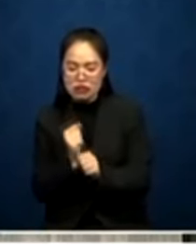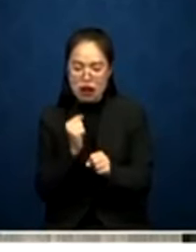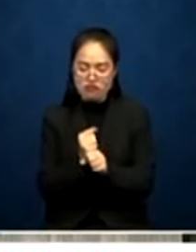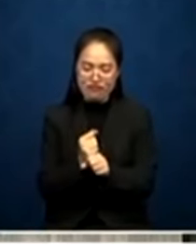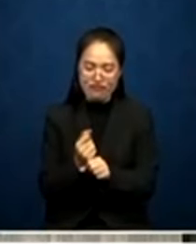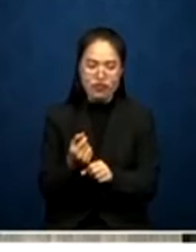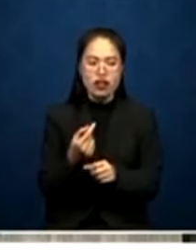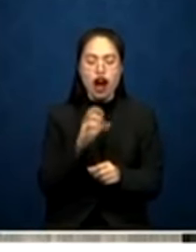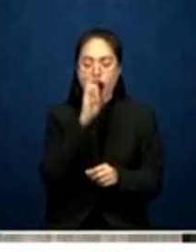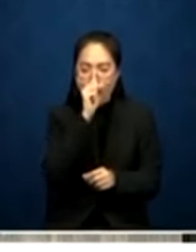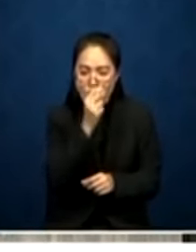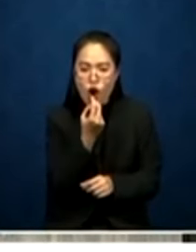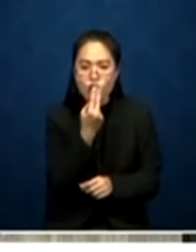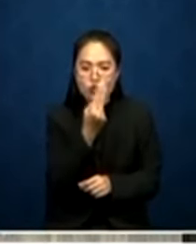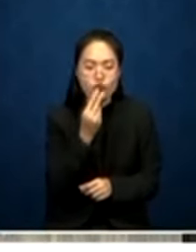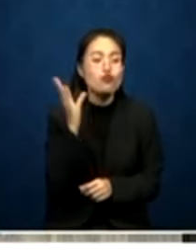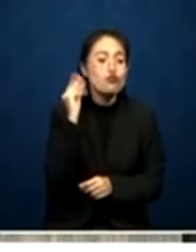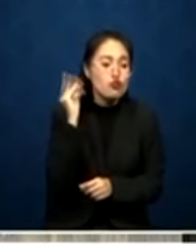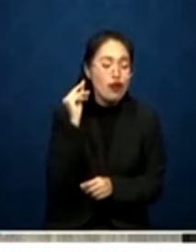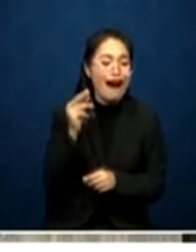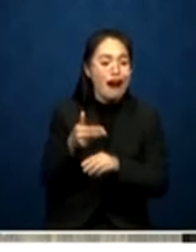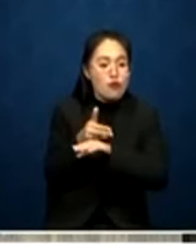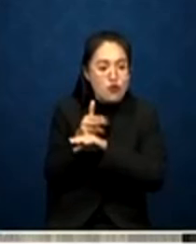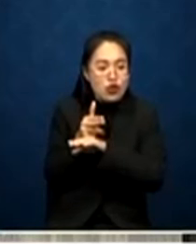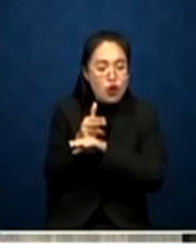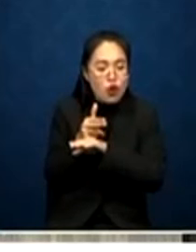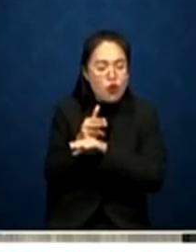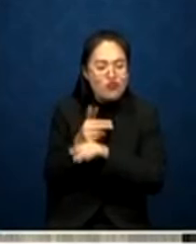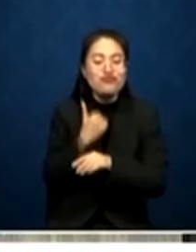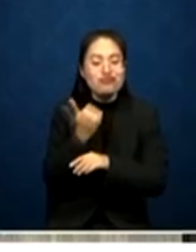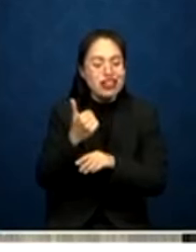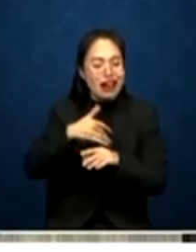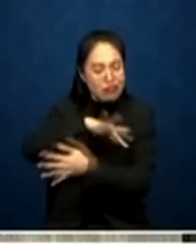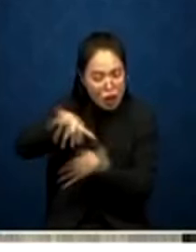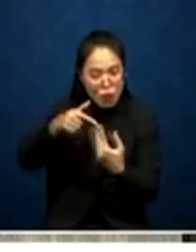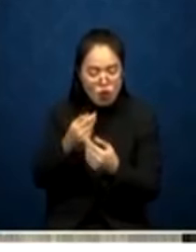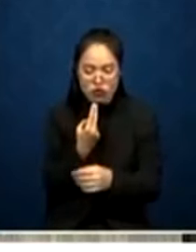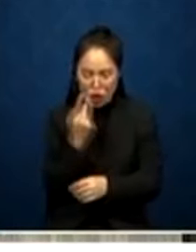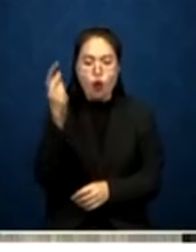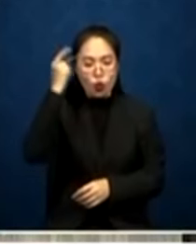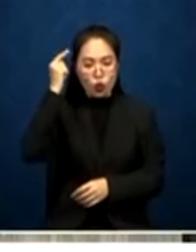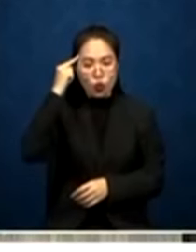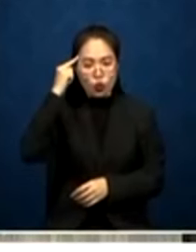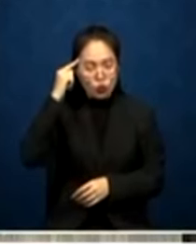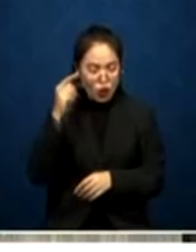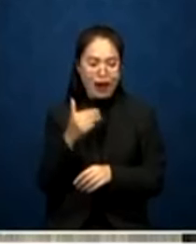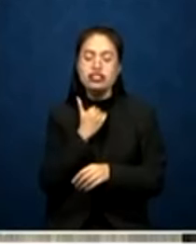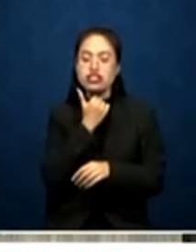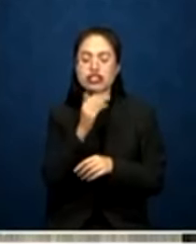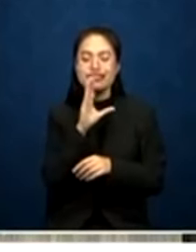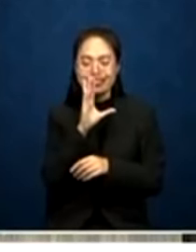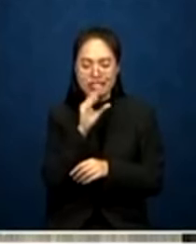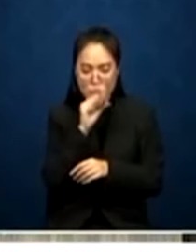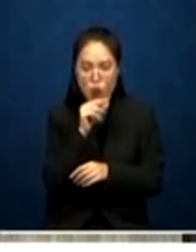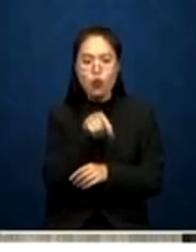เนื้อหาในคลิปทั้งหมดเนื้อหาใจความสำคัญของคลิปยืนยันข้อเท็จจริงที่ผมพูดมาตล